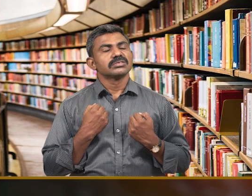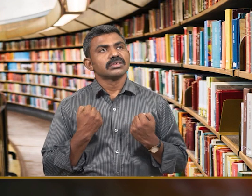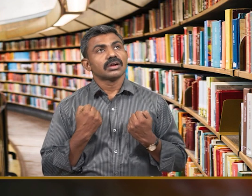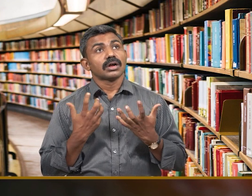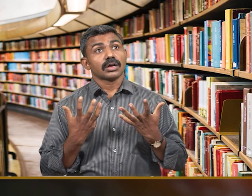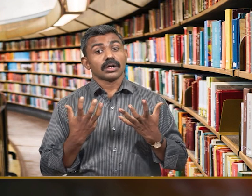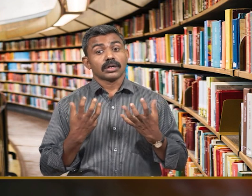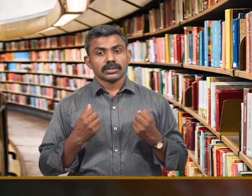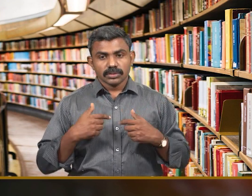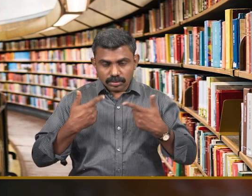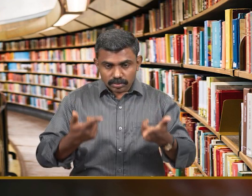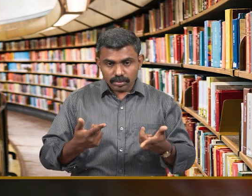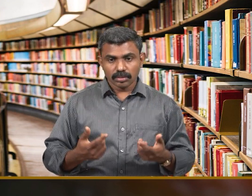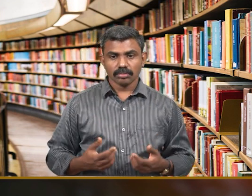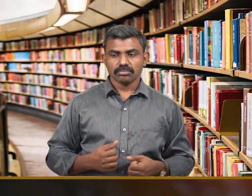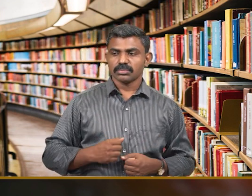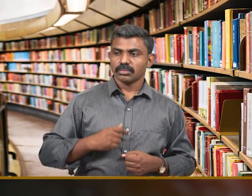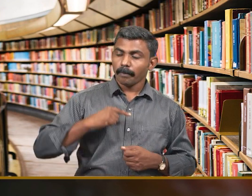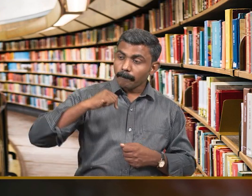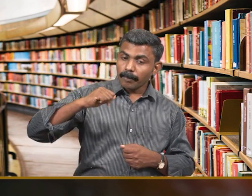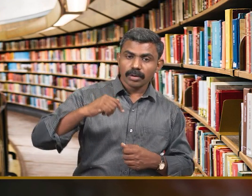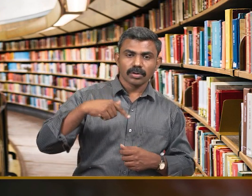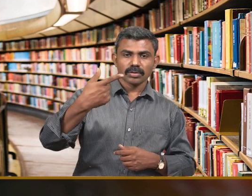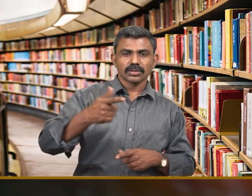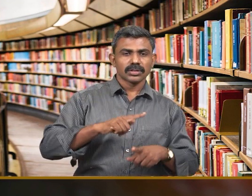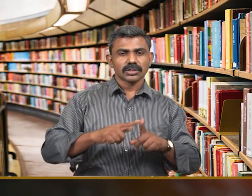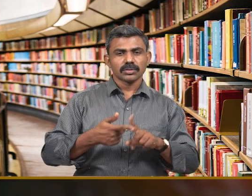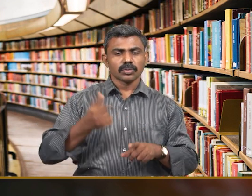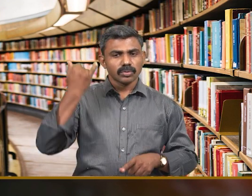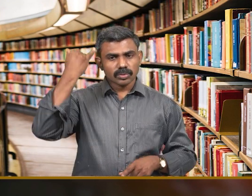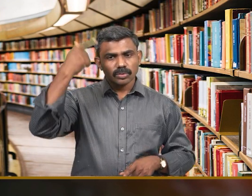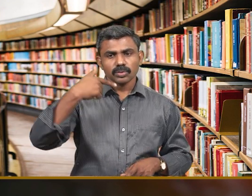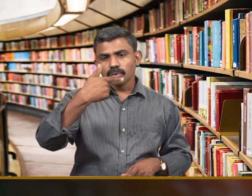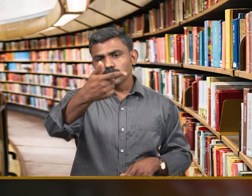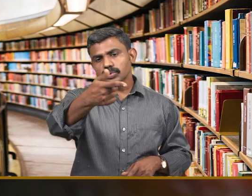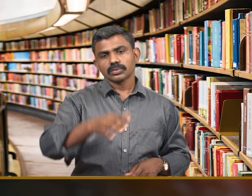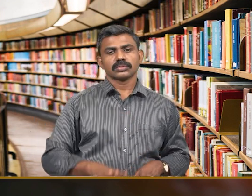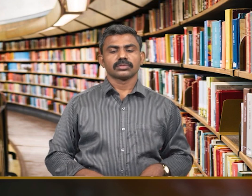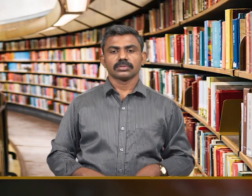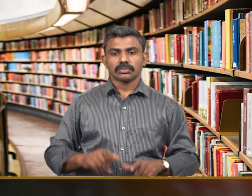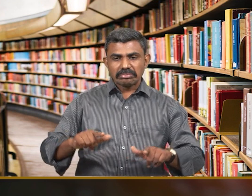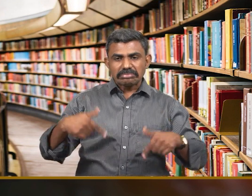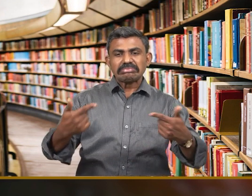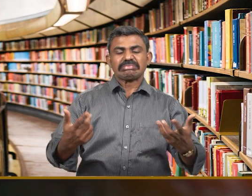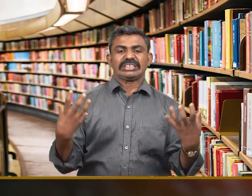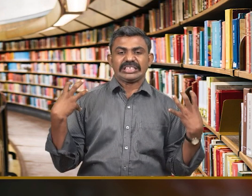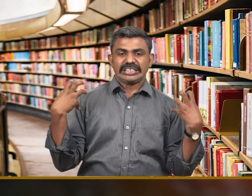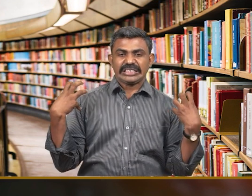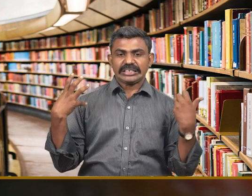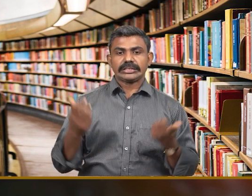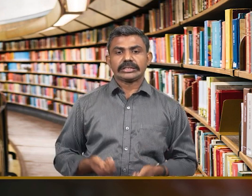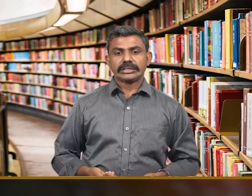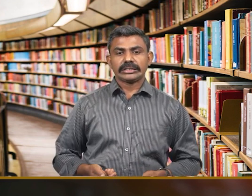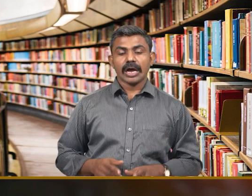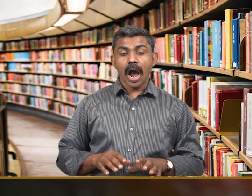ஒரு அதிர்ச்சியையும், அதை தாண்டி பழிவாங்கும் எண்ணம் ஒரு பக்கம் இருந்தாலும் கூட அதாவது அவங்க அதுலேருந்து மீண்டு வர முடியலை. ஏன்னா ஜெர்மனி மீது